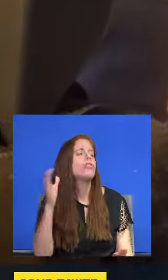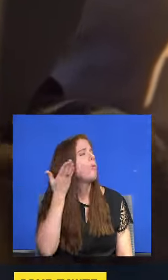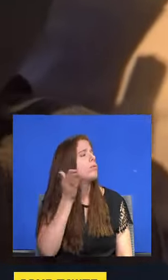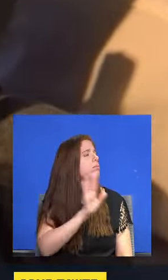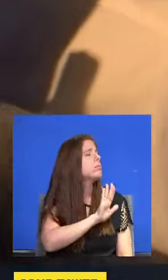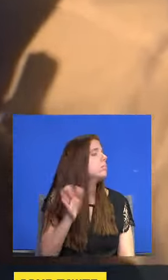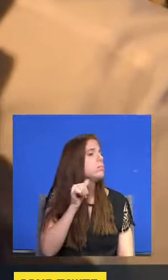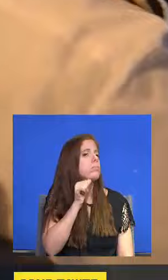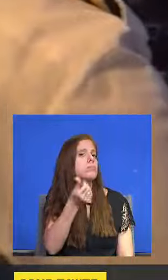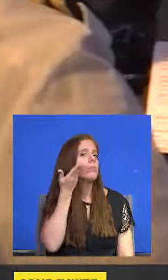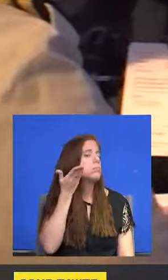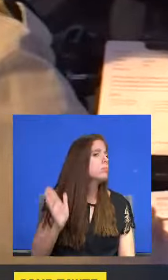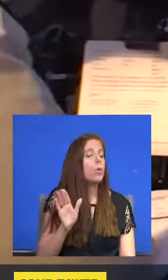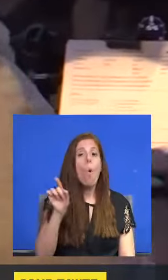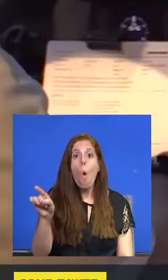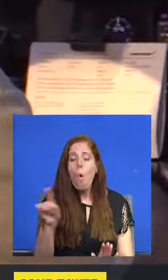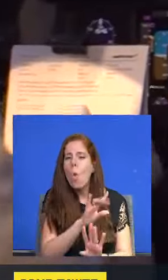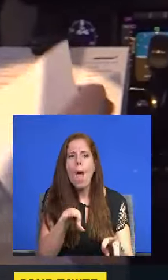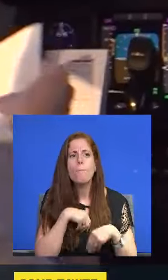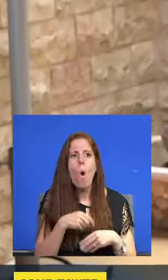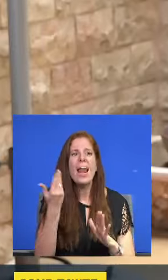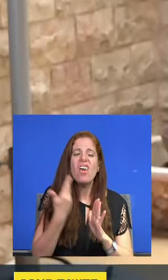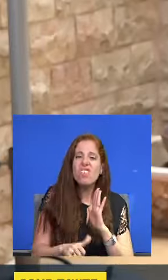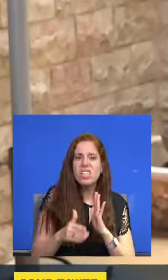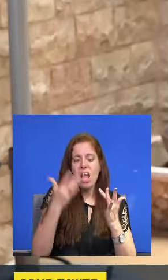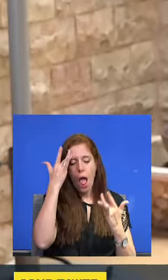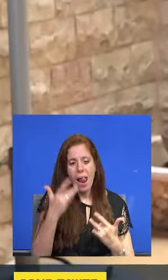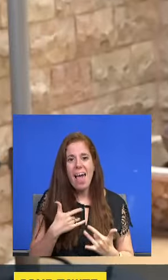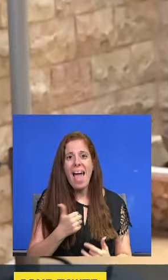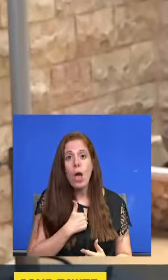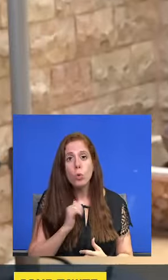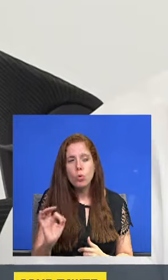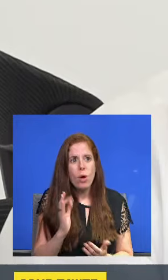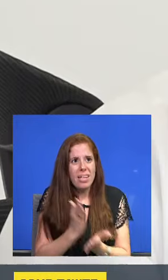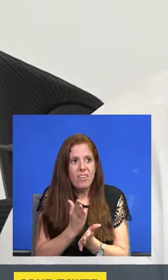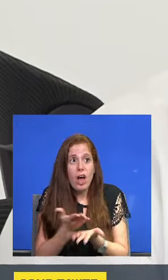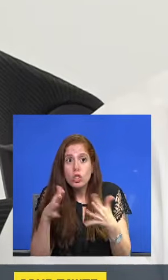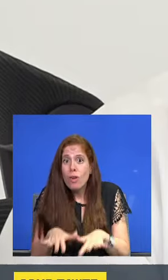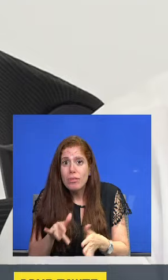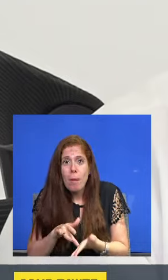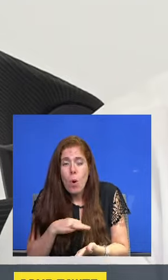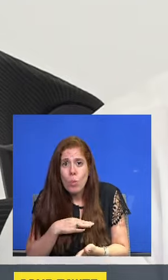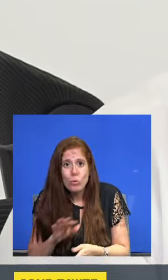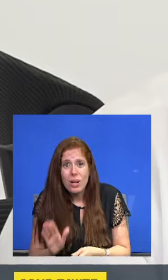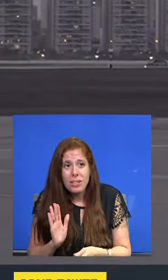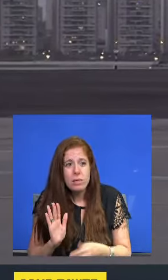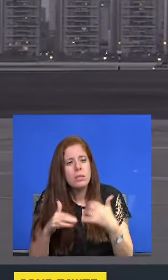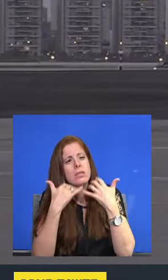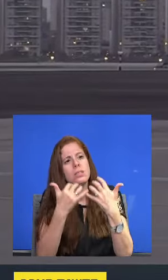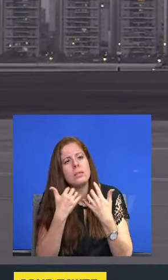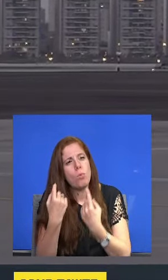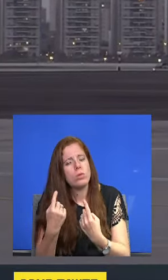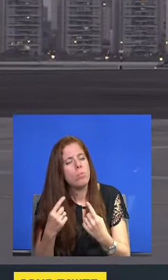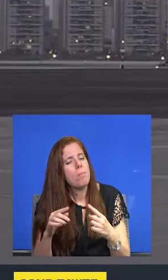מבחינתו לא היה מוכן לוותר על האגו שלו, כי אני כבר ישבתי במקום שלי. הסיפור עצמו הוא סיפור מאוד מקומם.